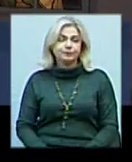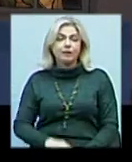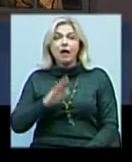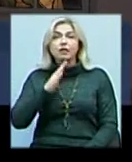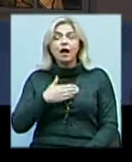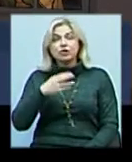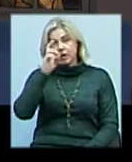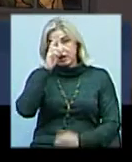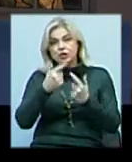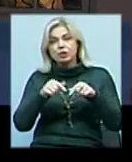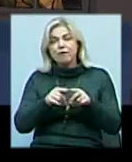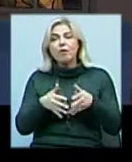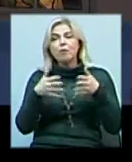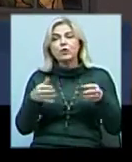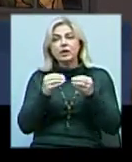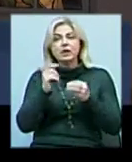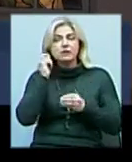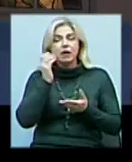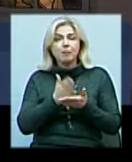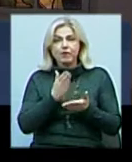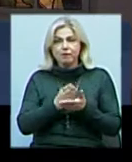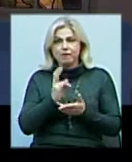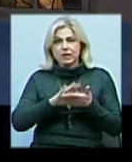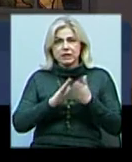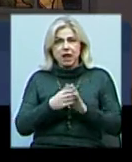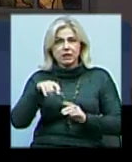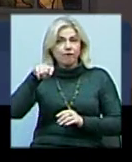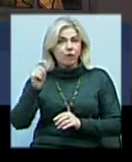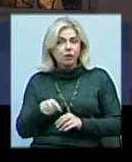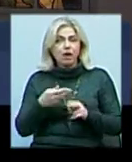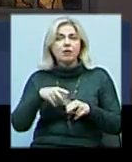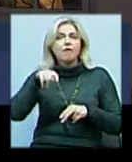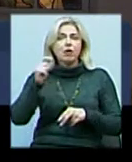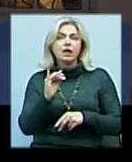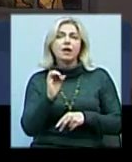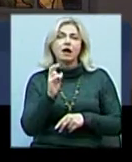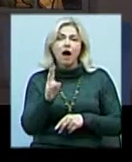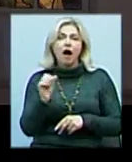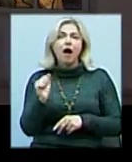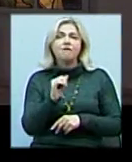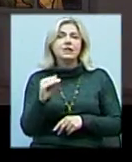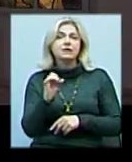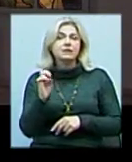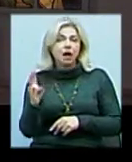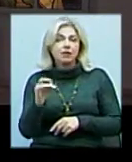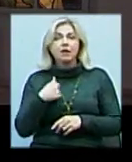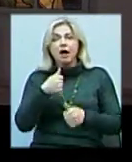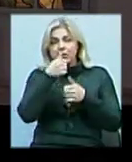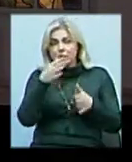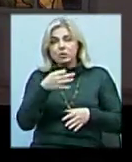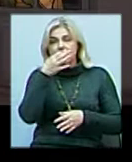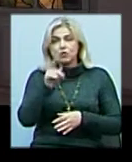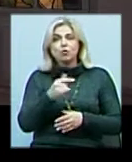Наша держава вже більше 10 років перебуває в стані війни. Це війна в Іраку, в Афганістані. Я не можу сказати, що у